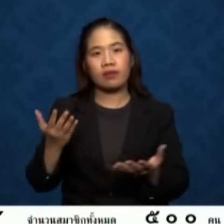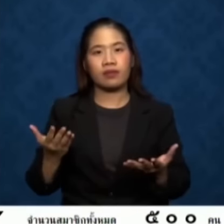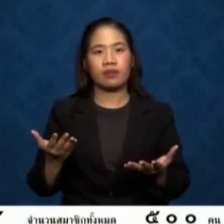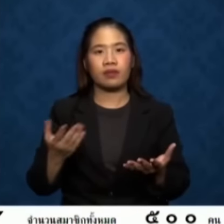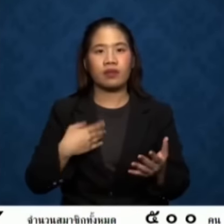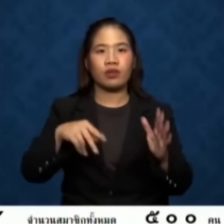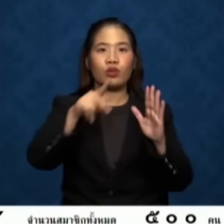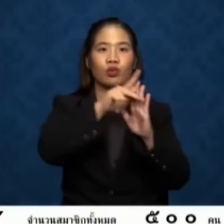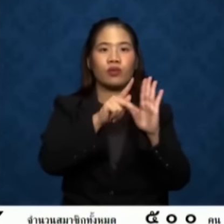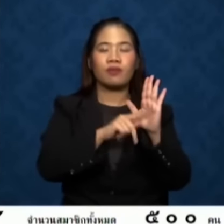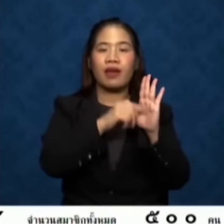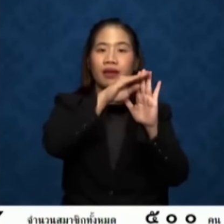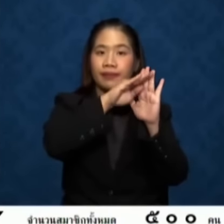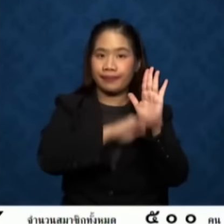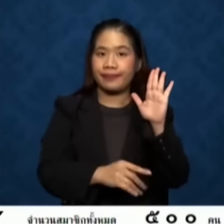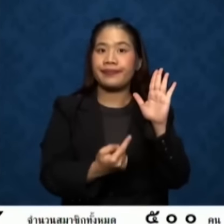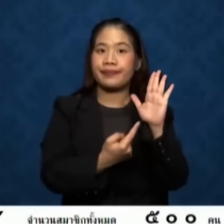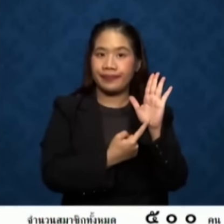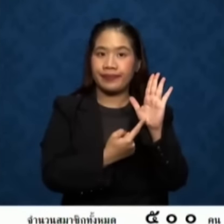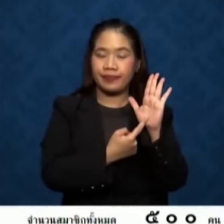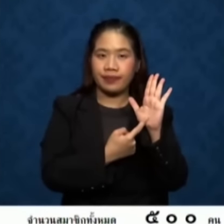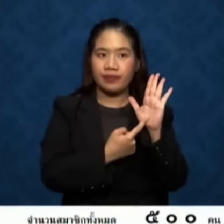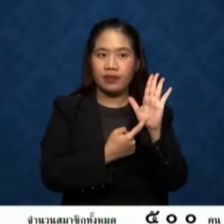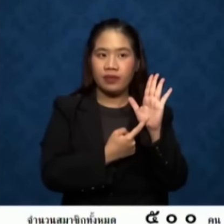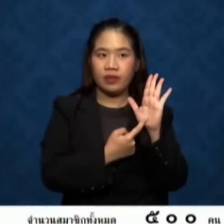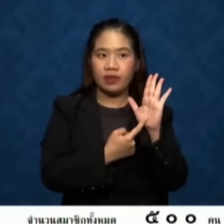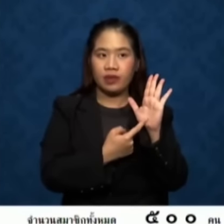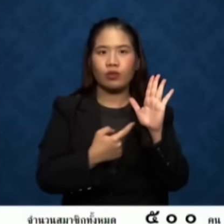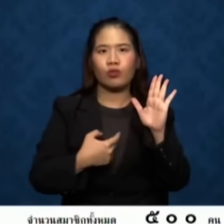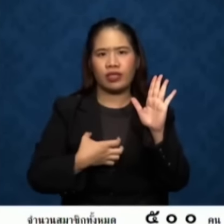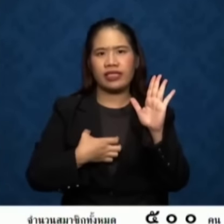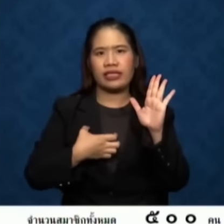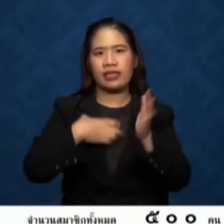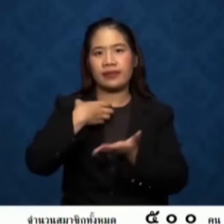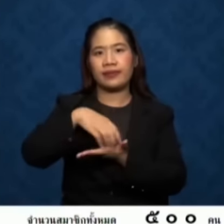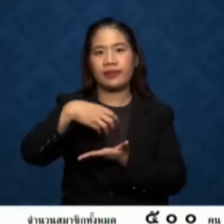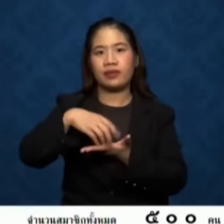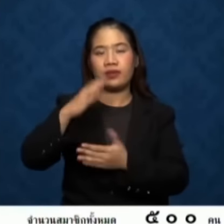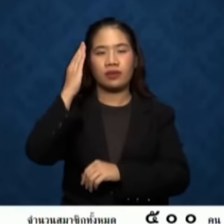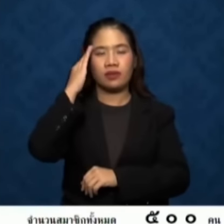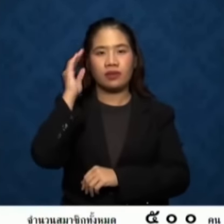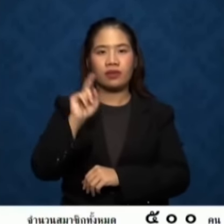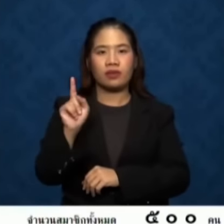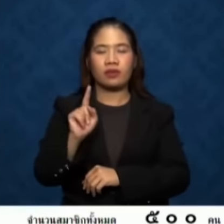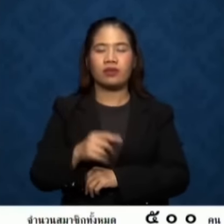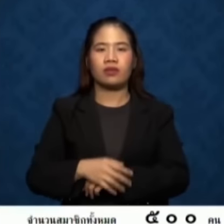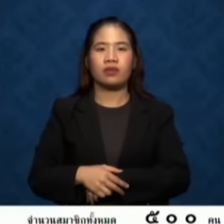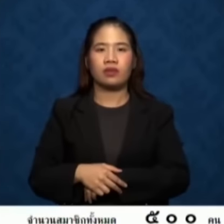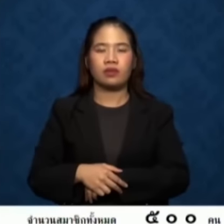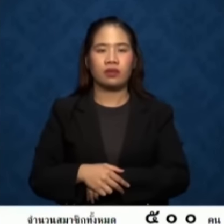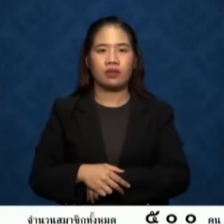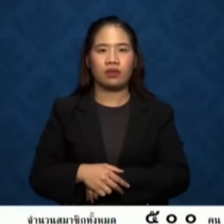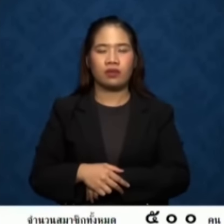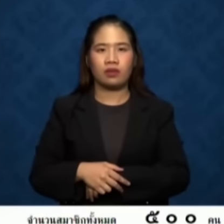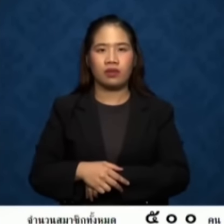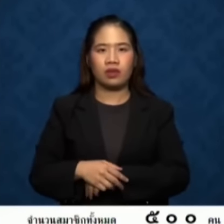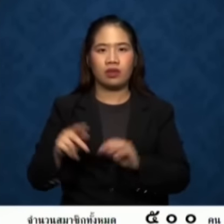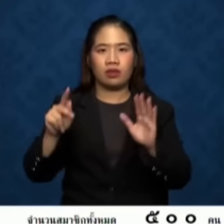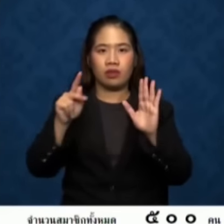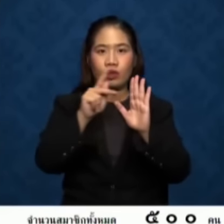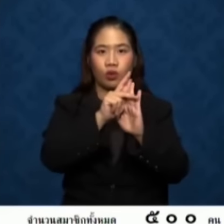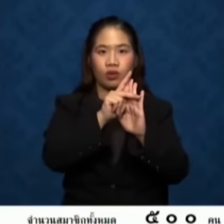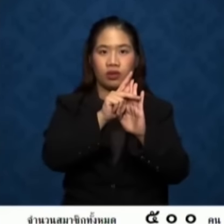กฎหมายดังกล่าวออกมาผมก็อยากจะเรียนว่าก็ไปออกกฎกระทร